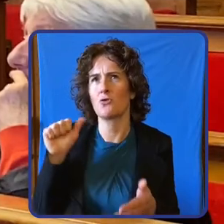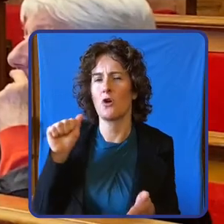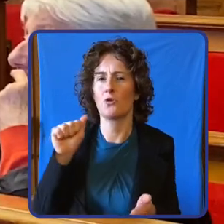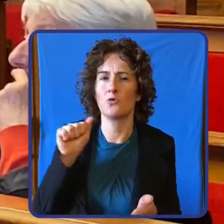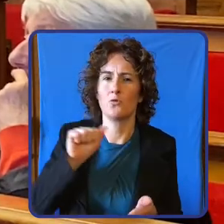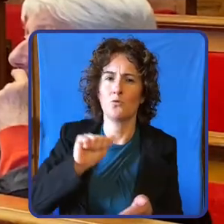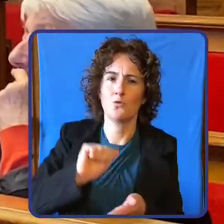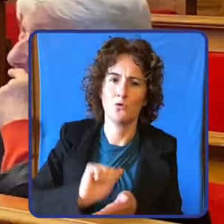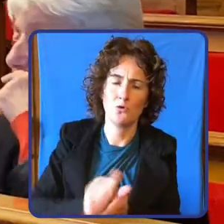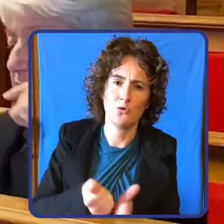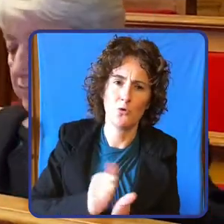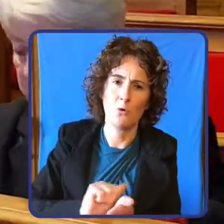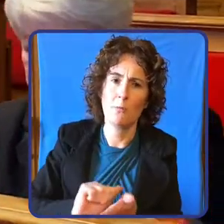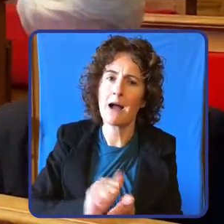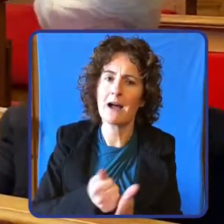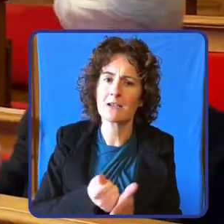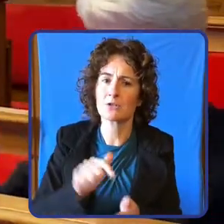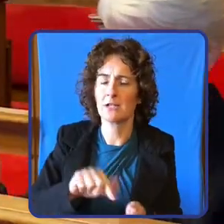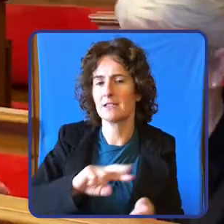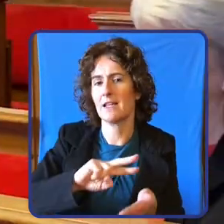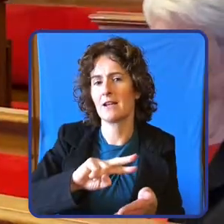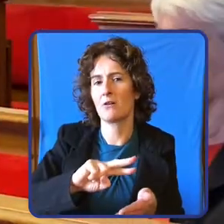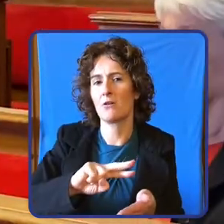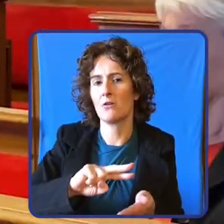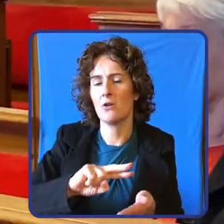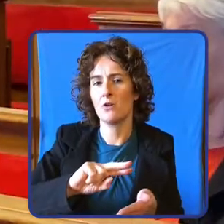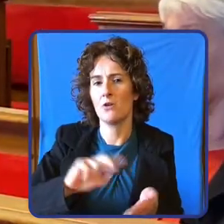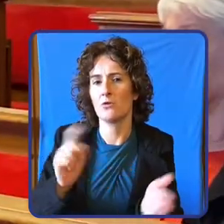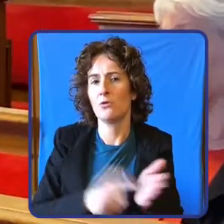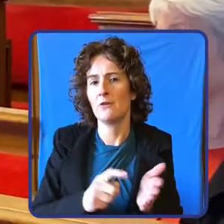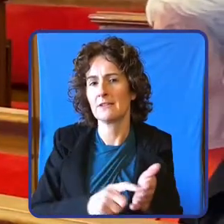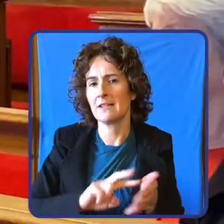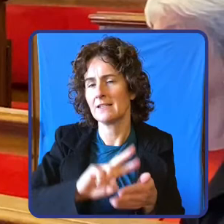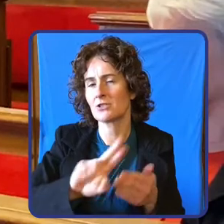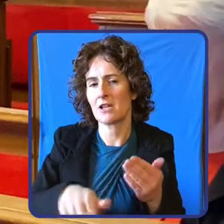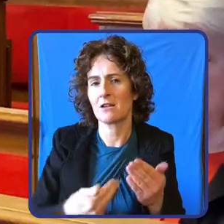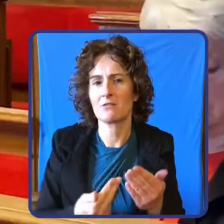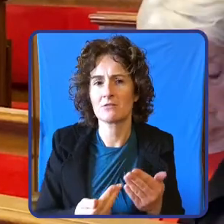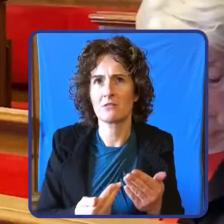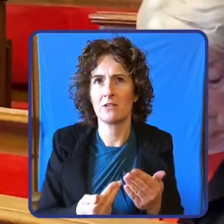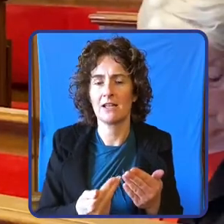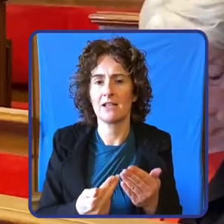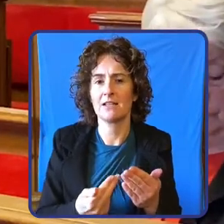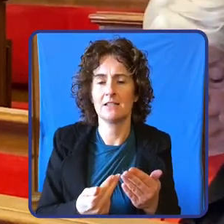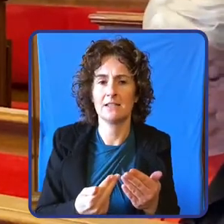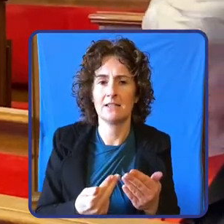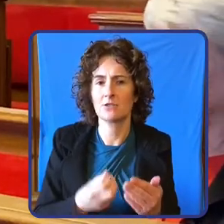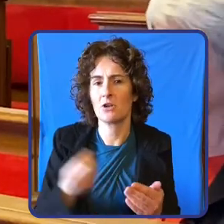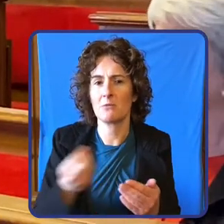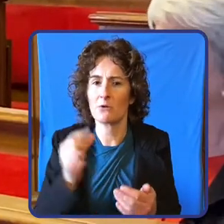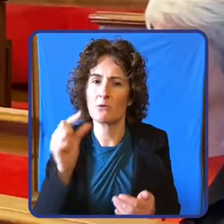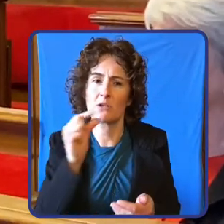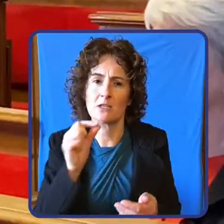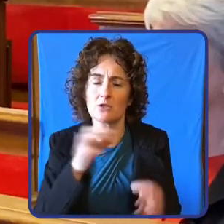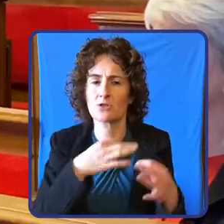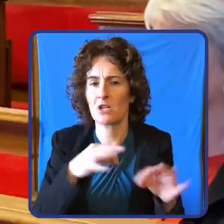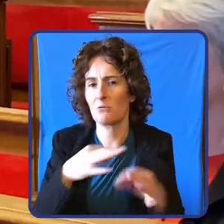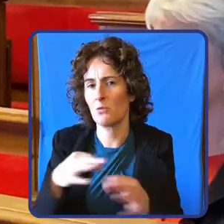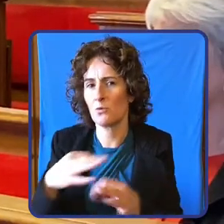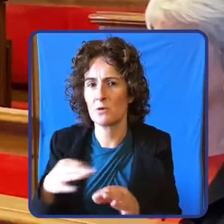ilyen petíció, amikor olyan PTNL ügyekben is indítanak már petíciókat, ami nem összevethető egy